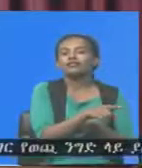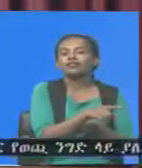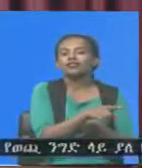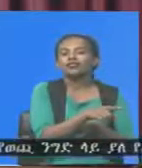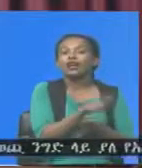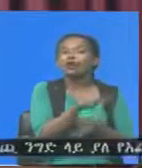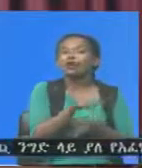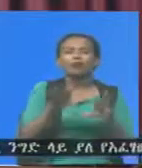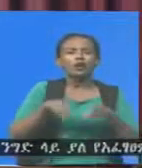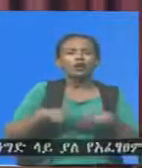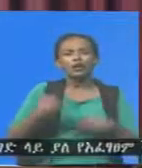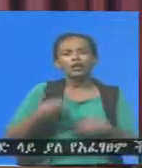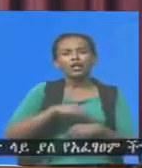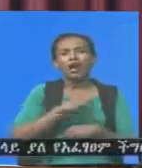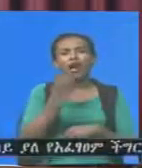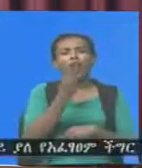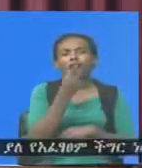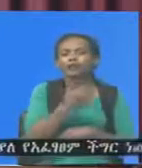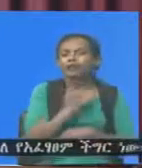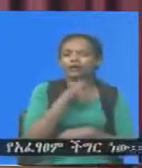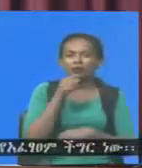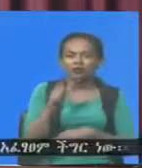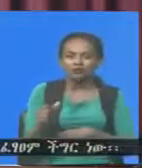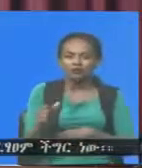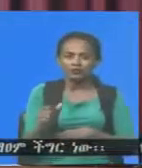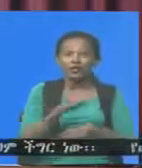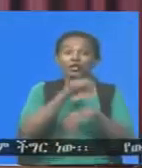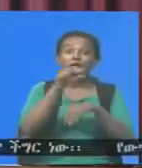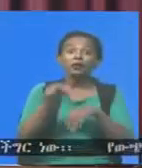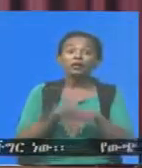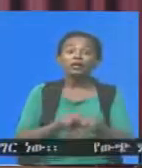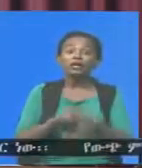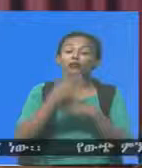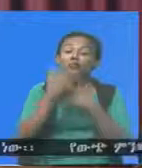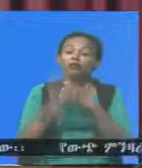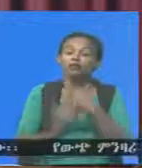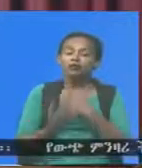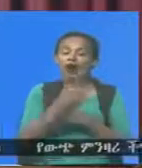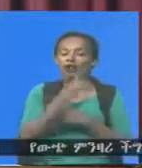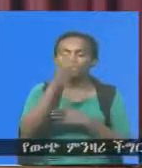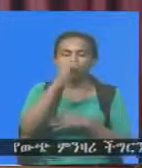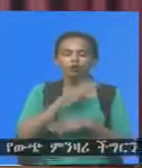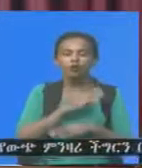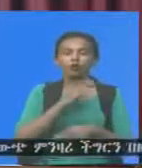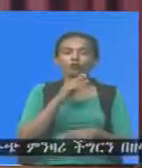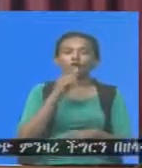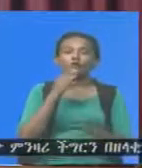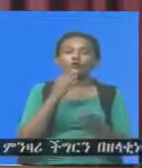ይሄ መቀበልኛ አይጠቅመንም በብሔር በደም አይደለም ሰው ምን ወነጅለው